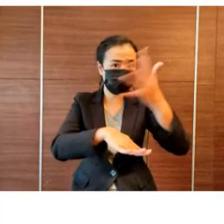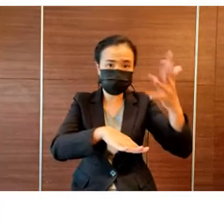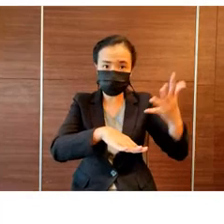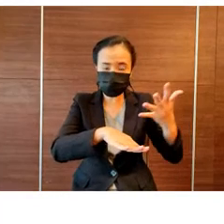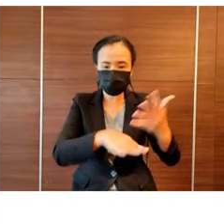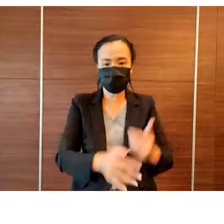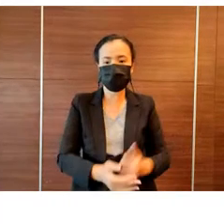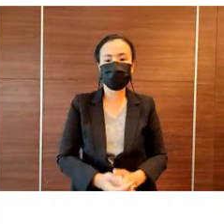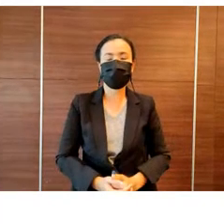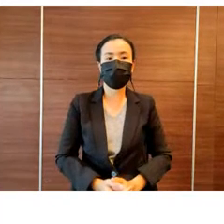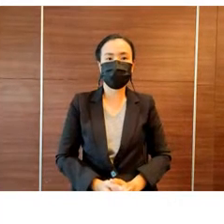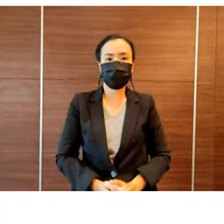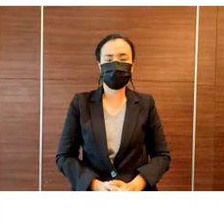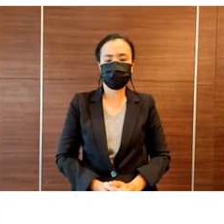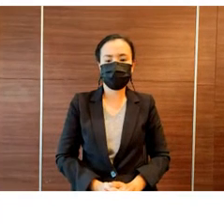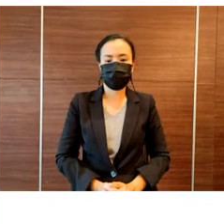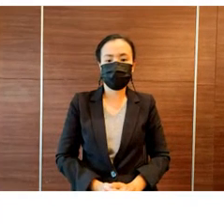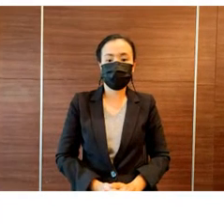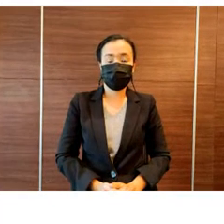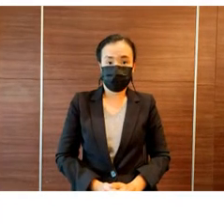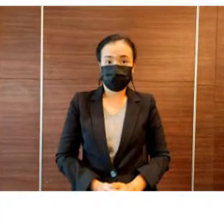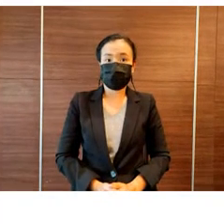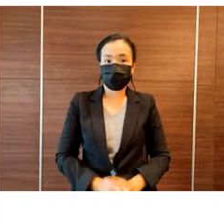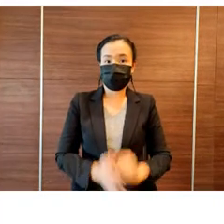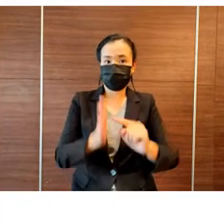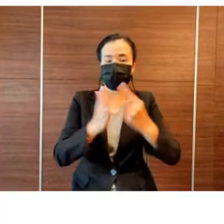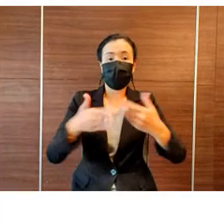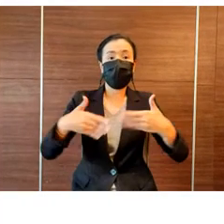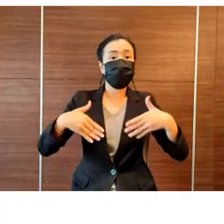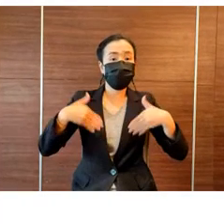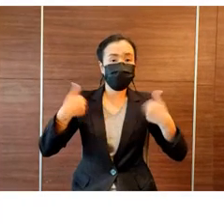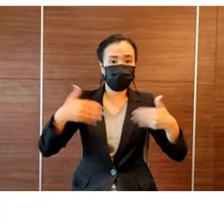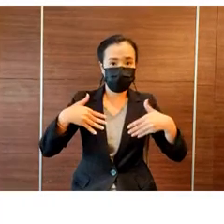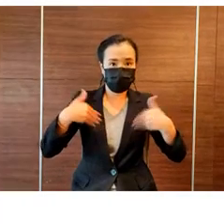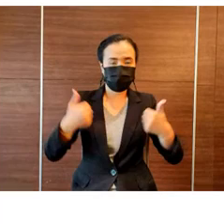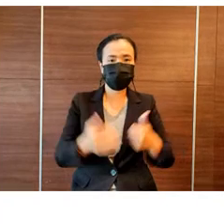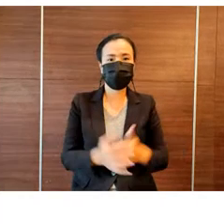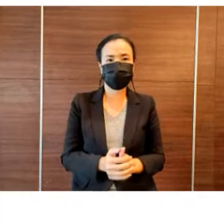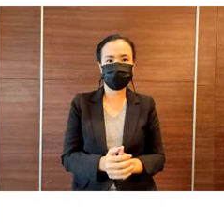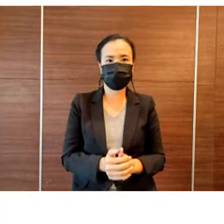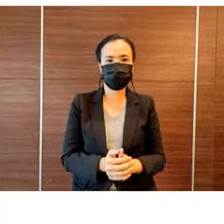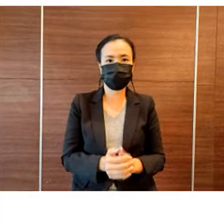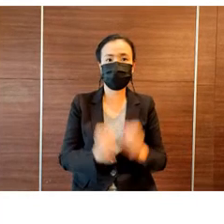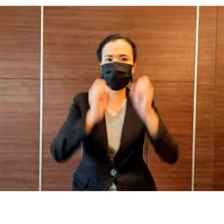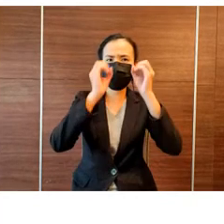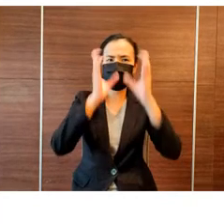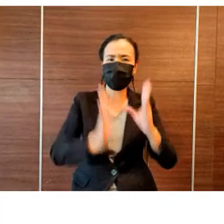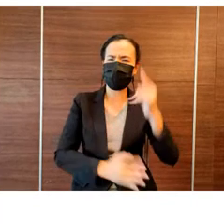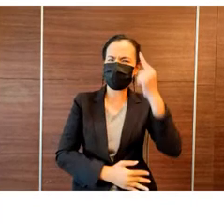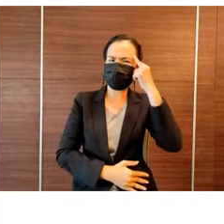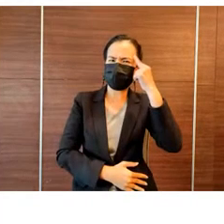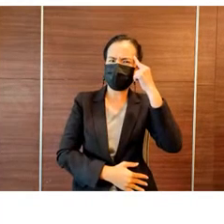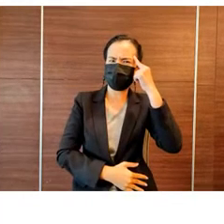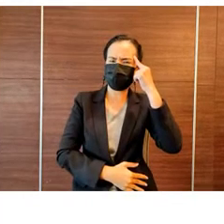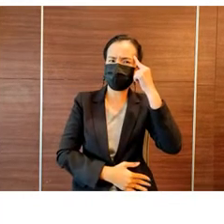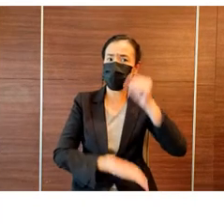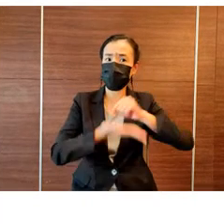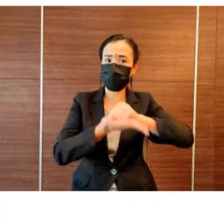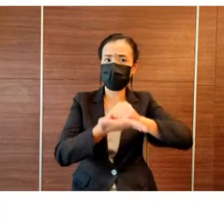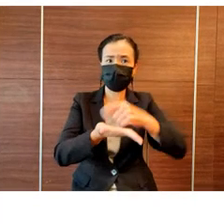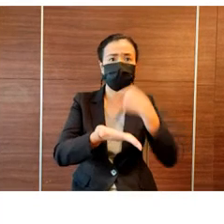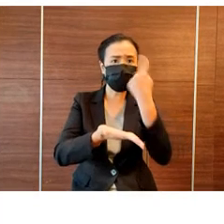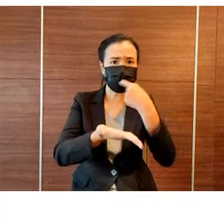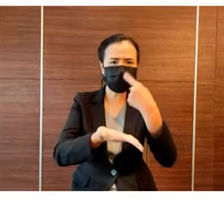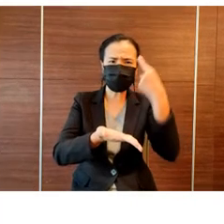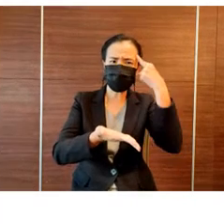นี้คราวนี้อย่างที่บอกจ๋าเปิดมาในกำลังสนุกเลยนะคะอาจารย์ประพันธ์มองว่าเฮ้ยจะให้บริการใครอ่ะอย่